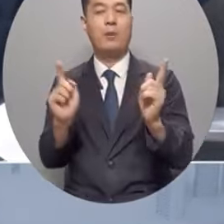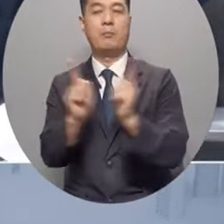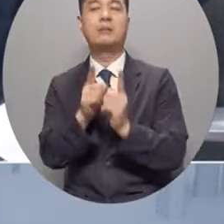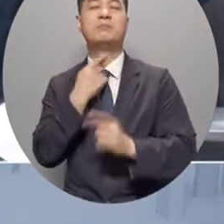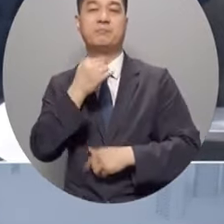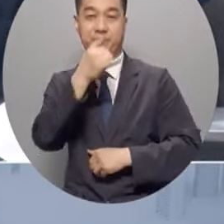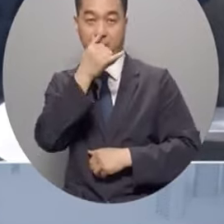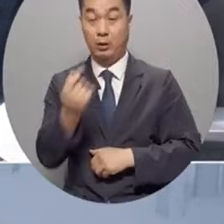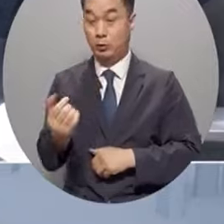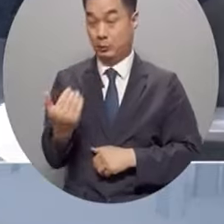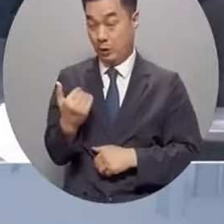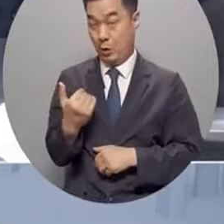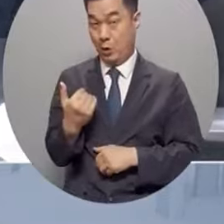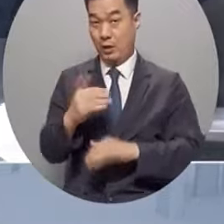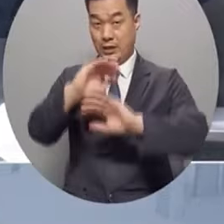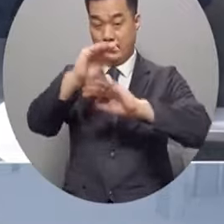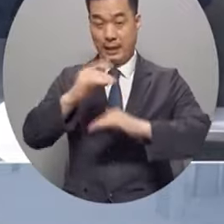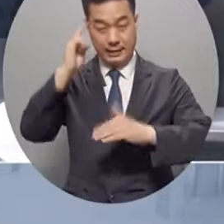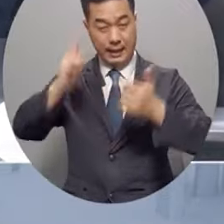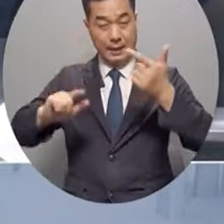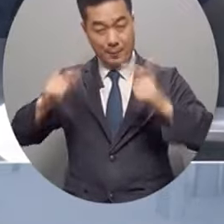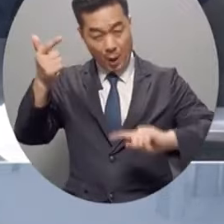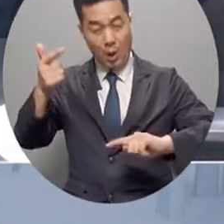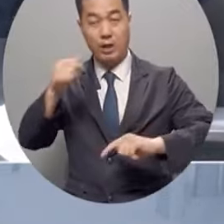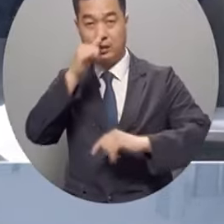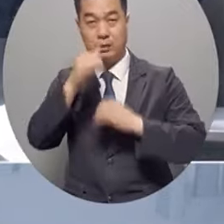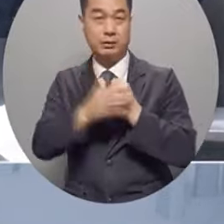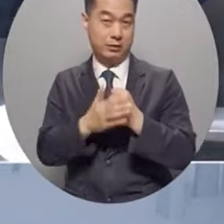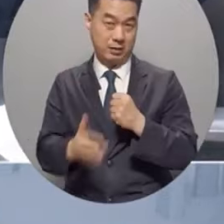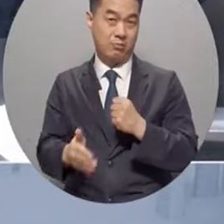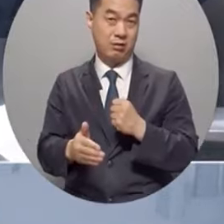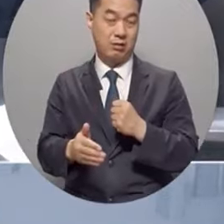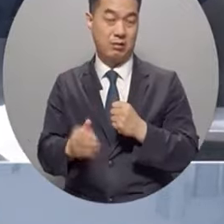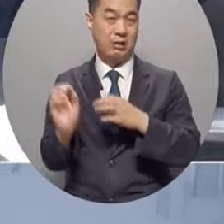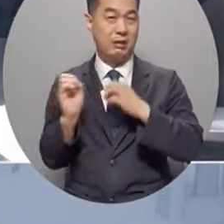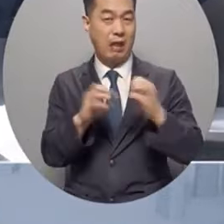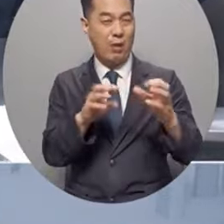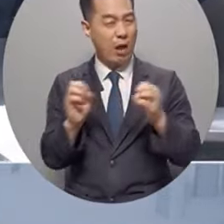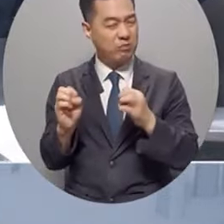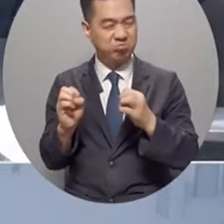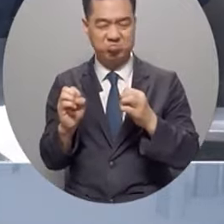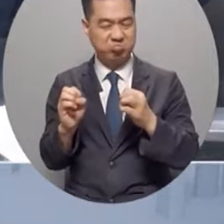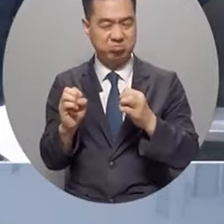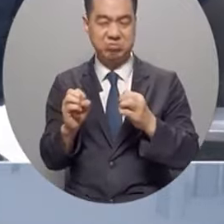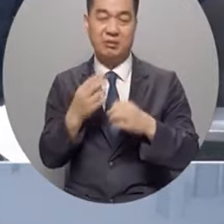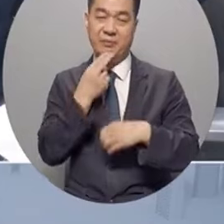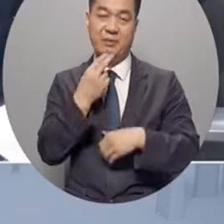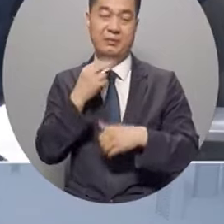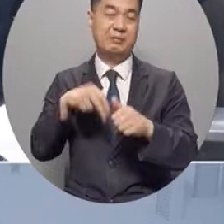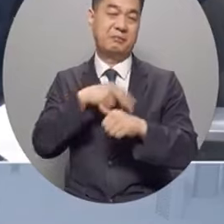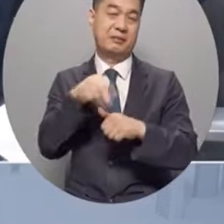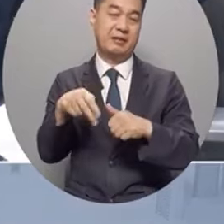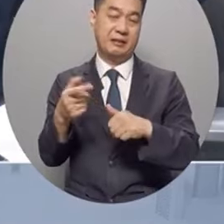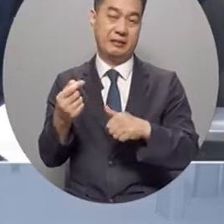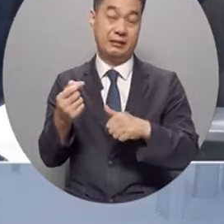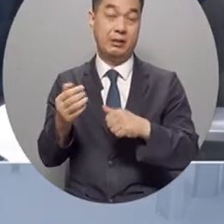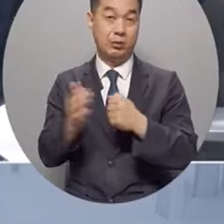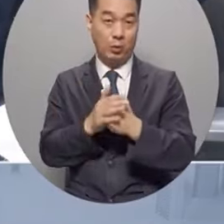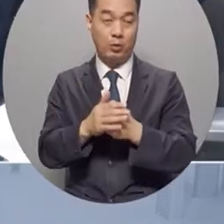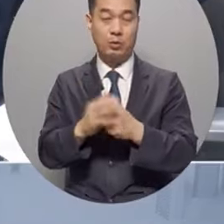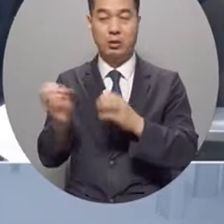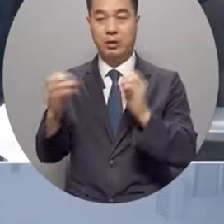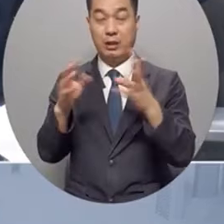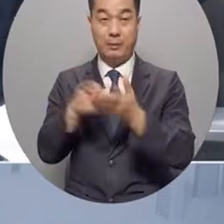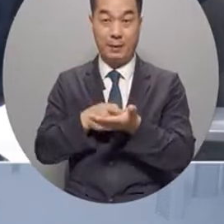대로 현안 들에 대해 인식 차이가 워낙 큰 상황이어서 선뜻 대화가 성사되지 않는 분위기고 또 독대 요청 사실이 거듭